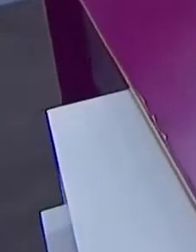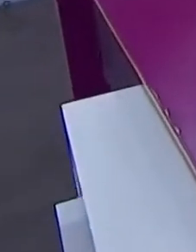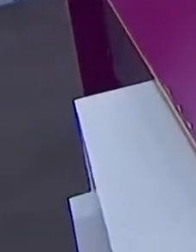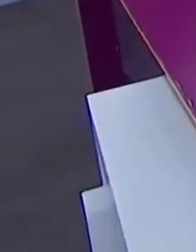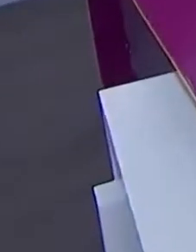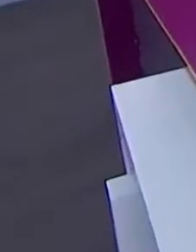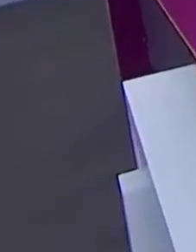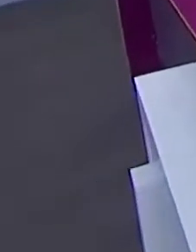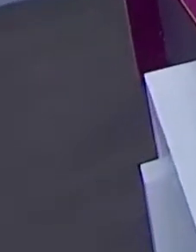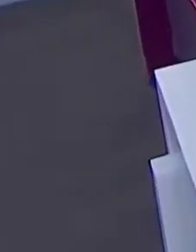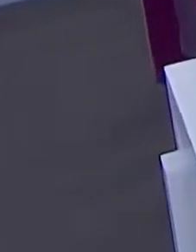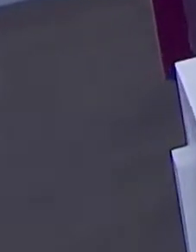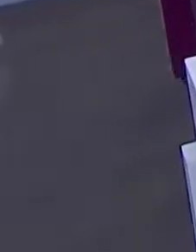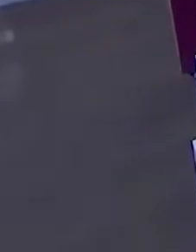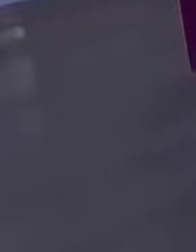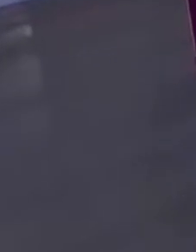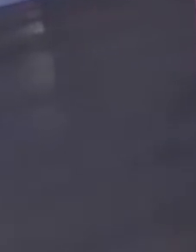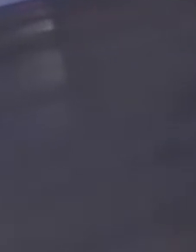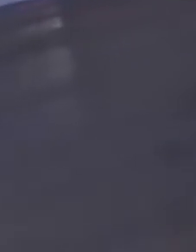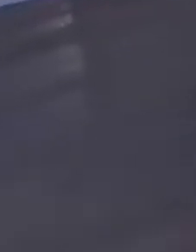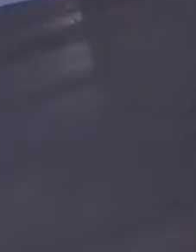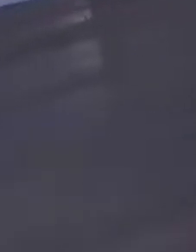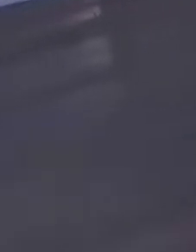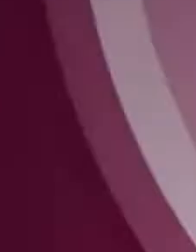Информационный выпуск продолжен на русском языке. Смотрите сегодня.